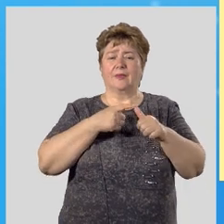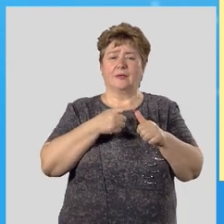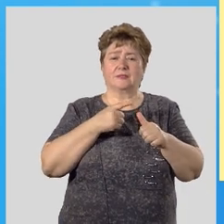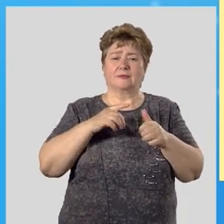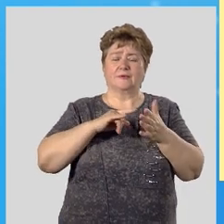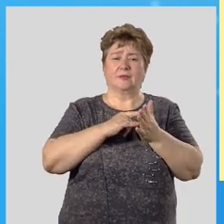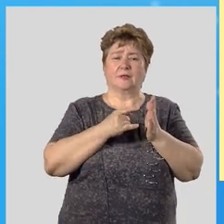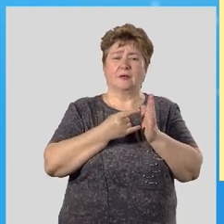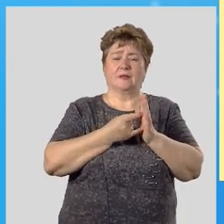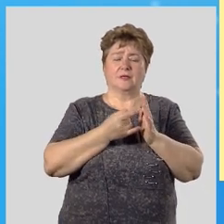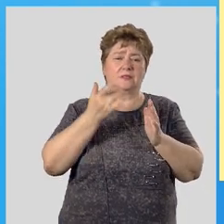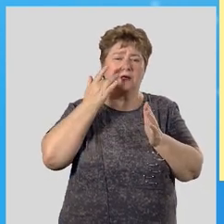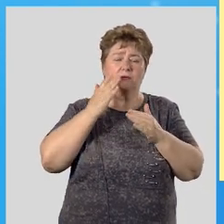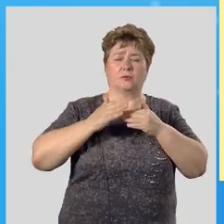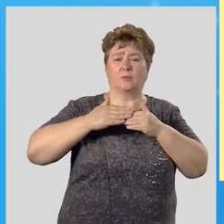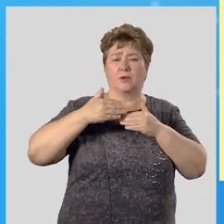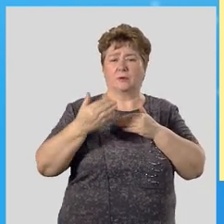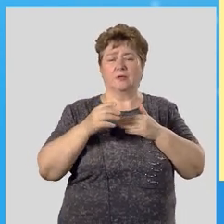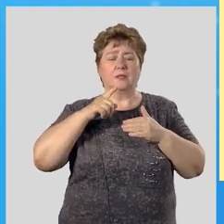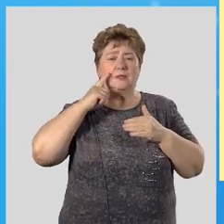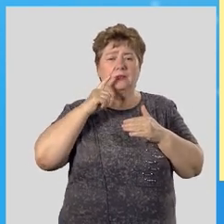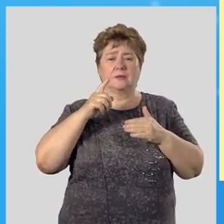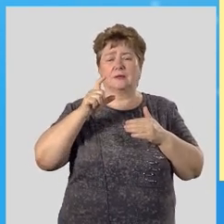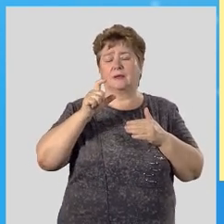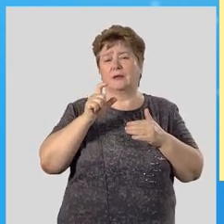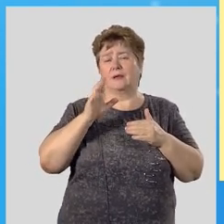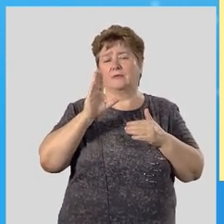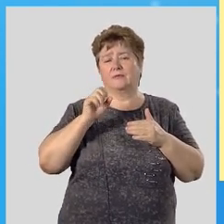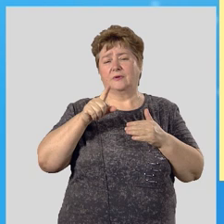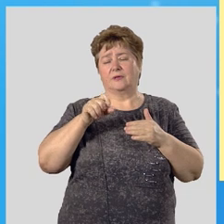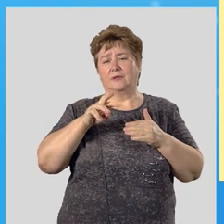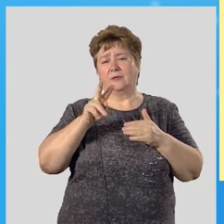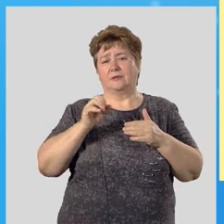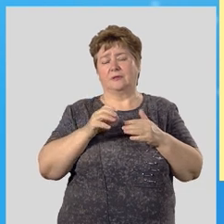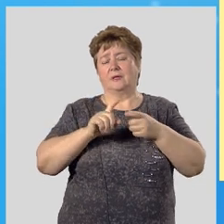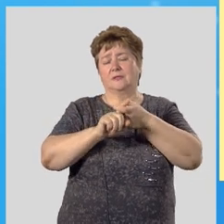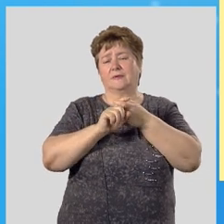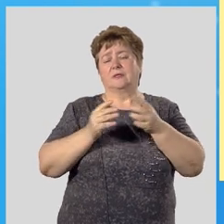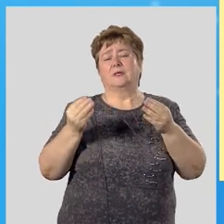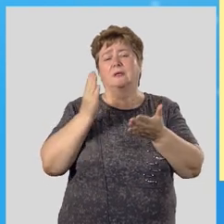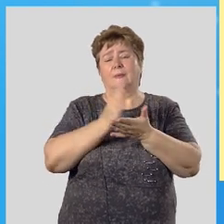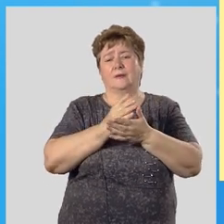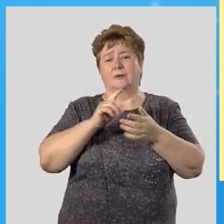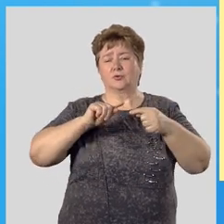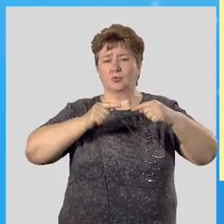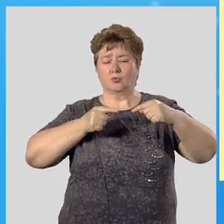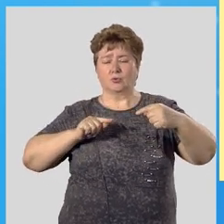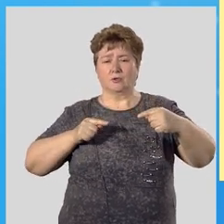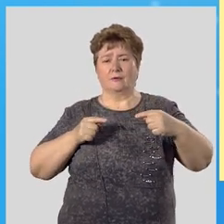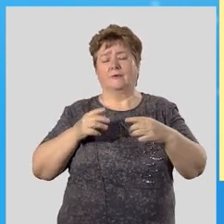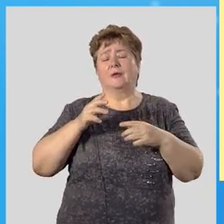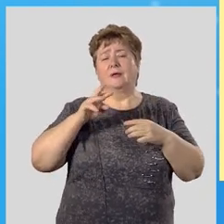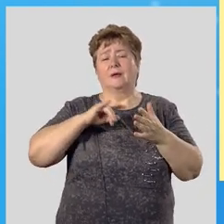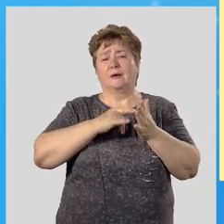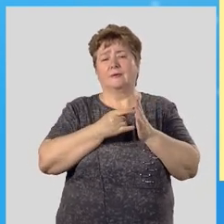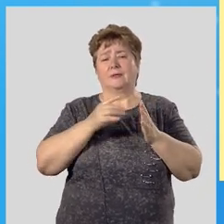Название класса, к которому относится зеленая эвглина, связано с наличием жгутиков.